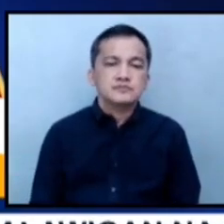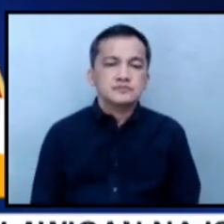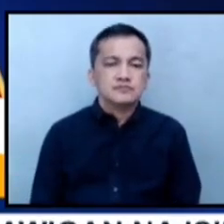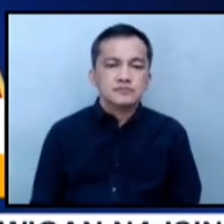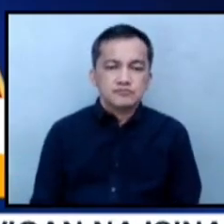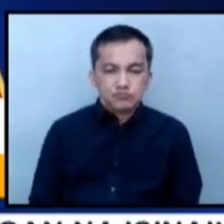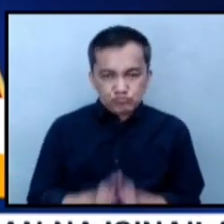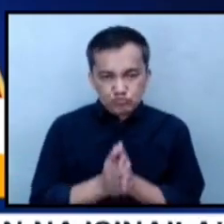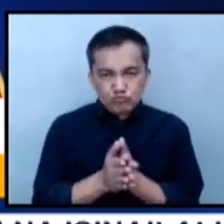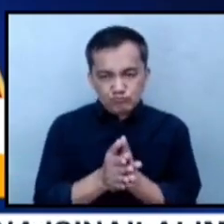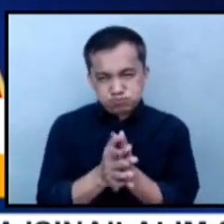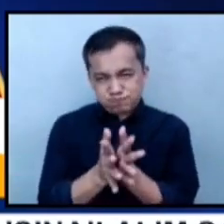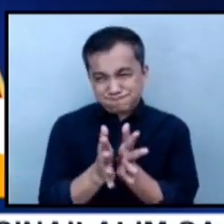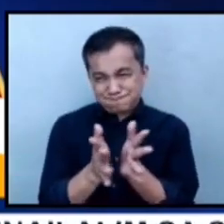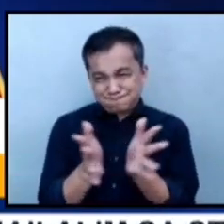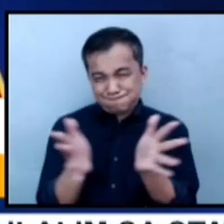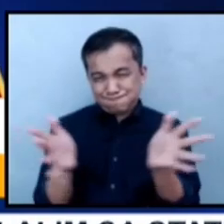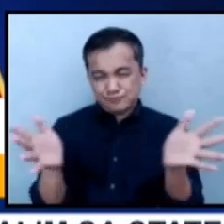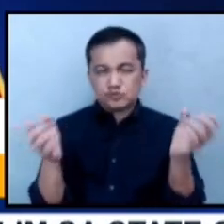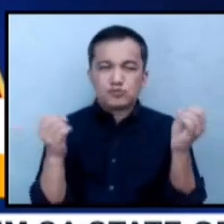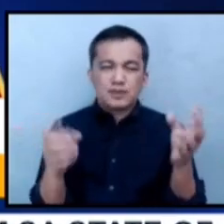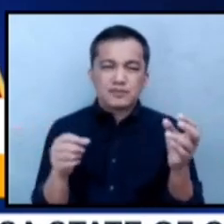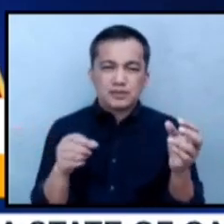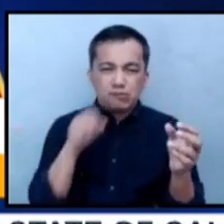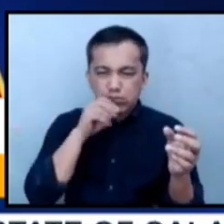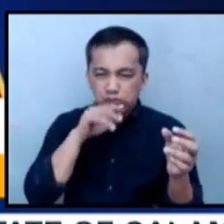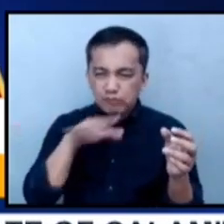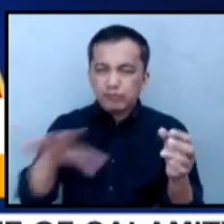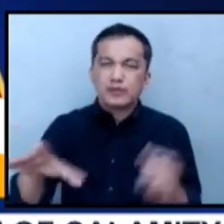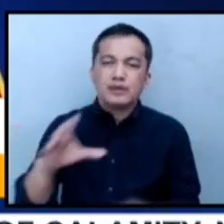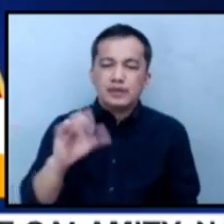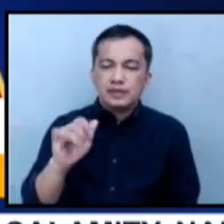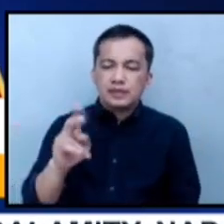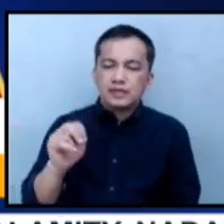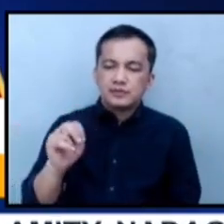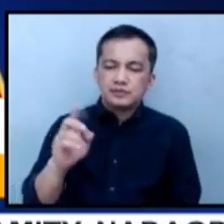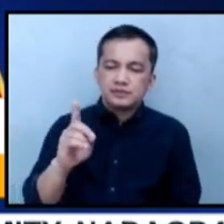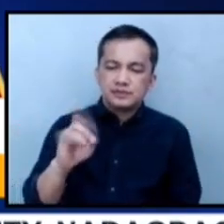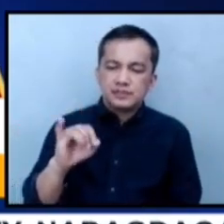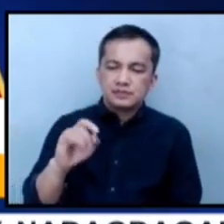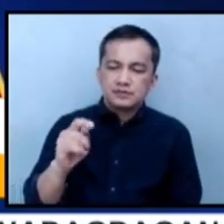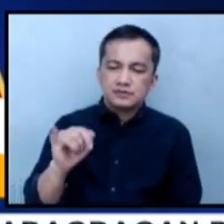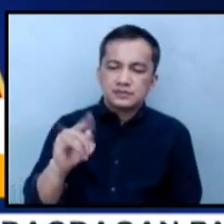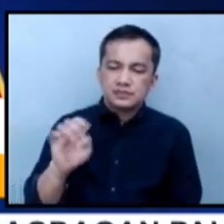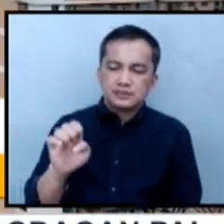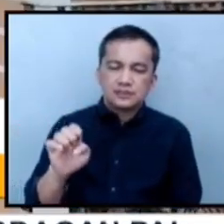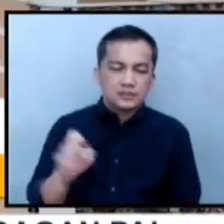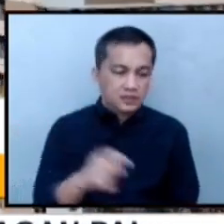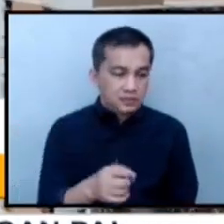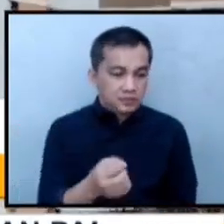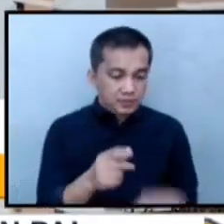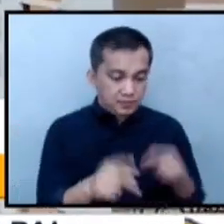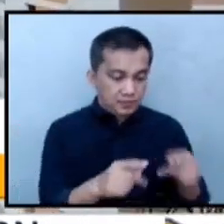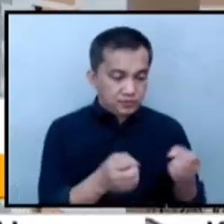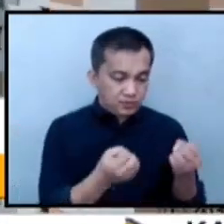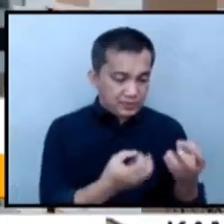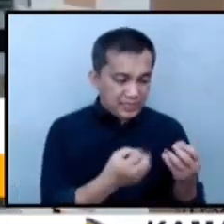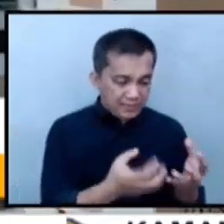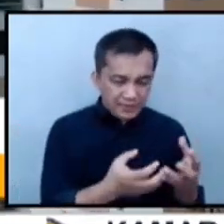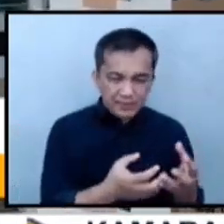mga bumubuga ng carbon dioxide unfortunately Habang lumalaki ang populasyon lumalawak ang mga